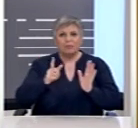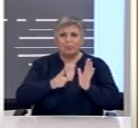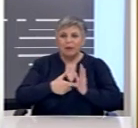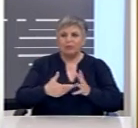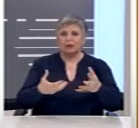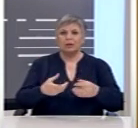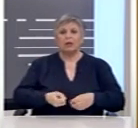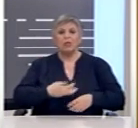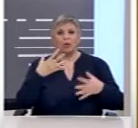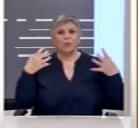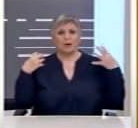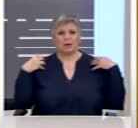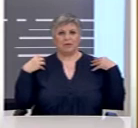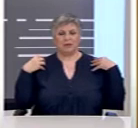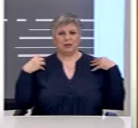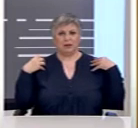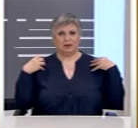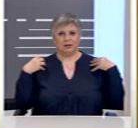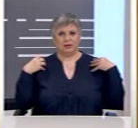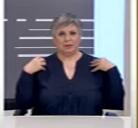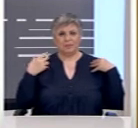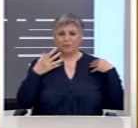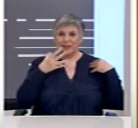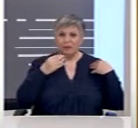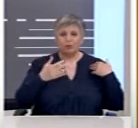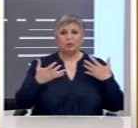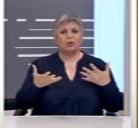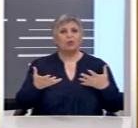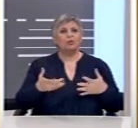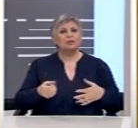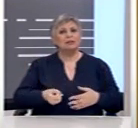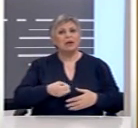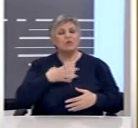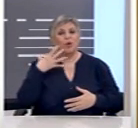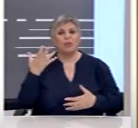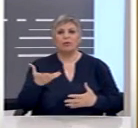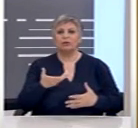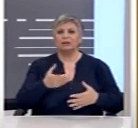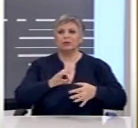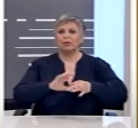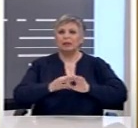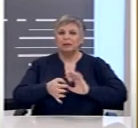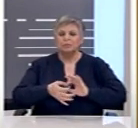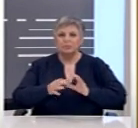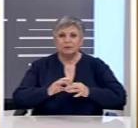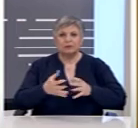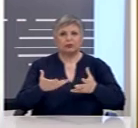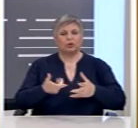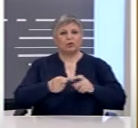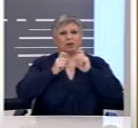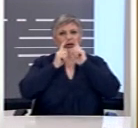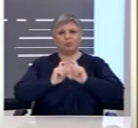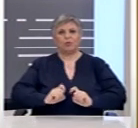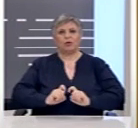Και με αυτή την έννοια είναι θέμα ιστορικού χρέους, με τις ηθικές, πολιτικές και τις άλλες διαστάσεις